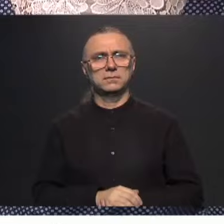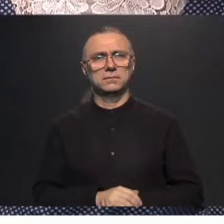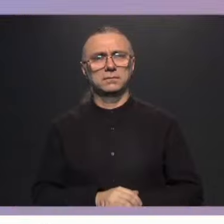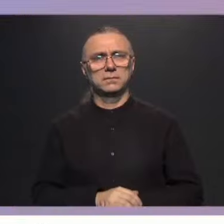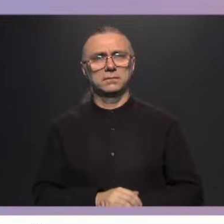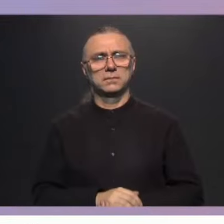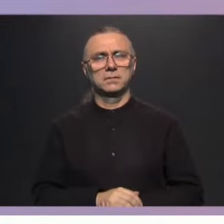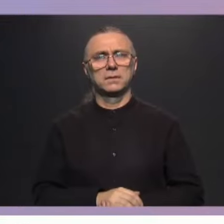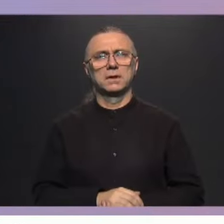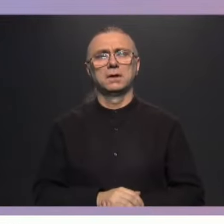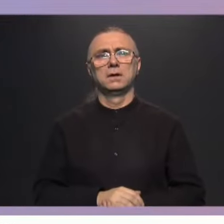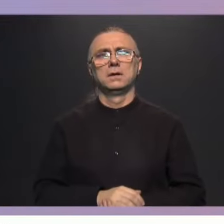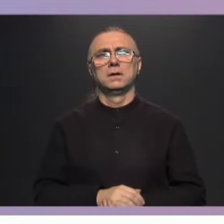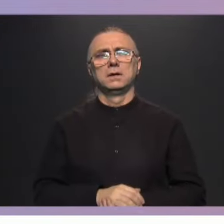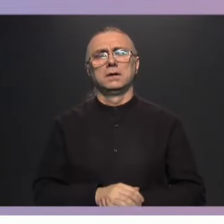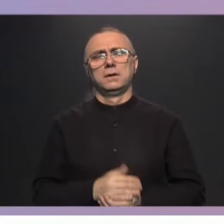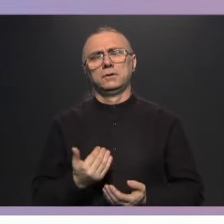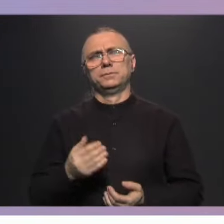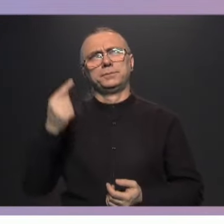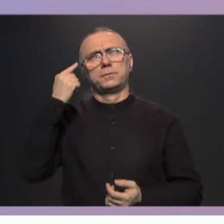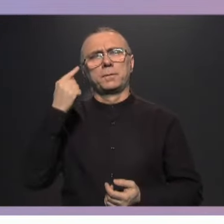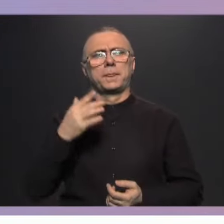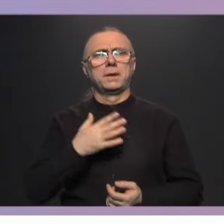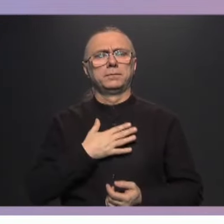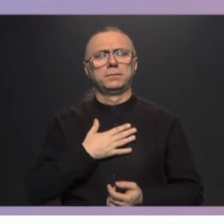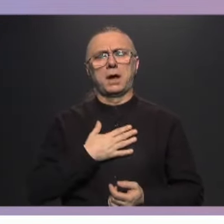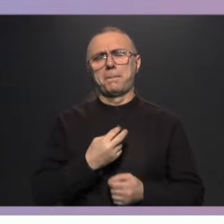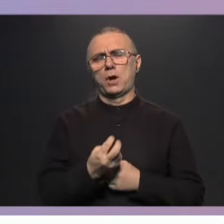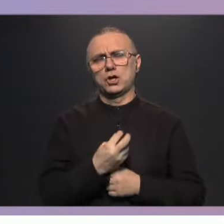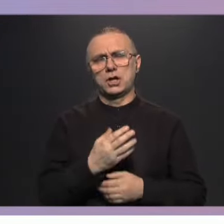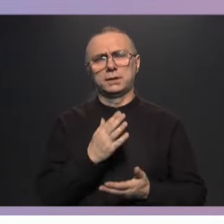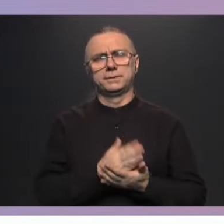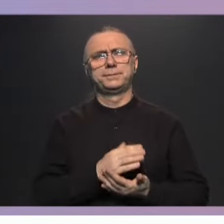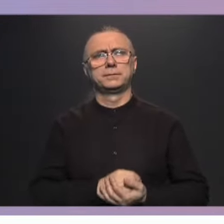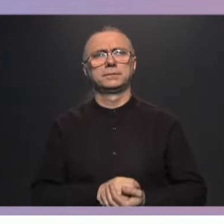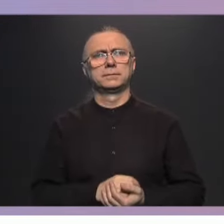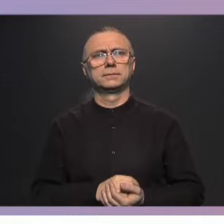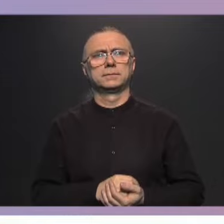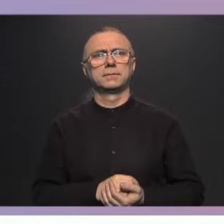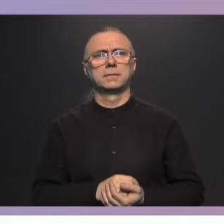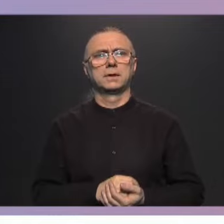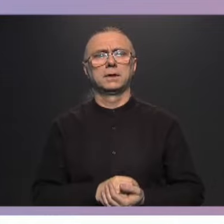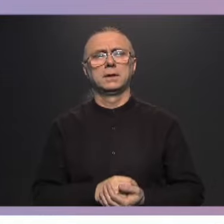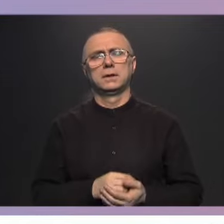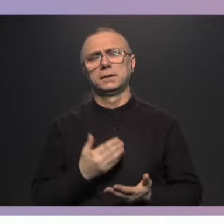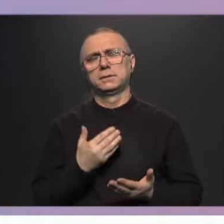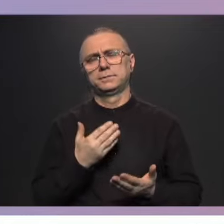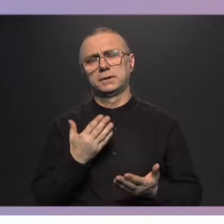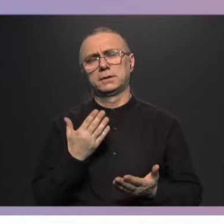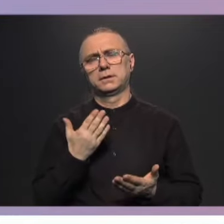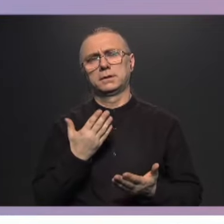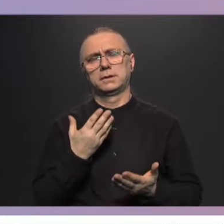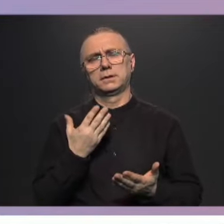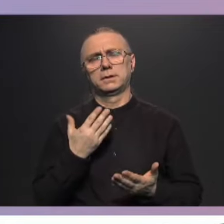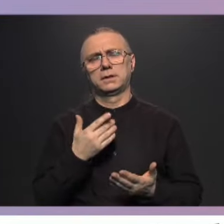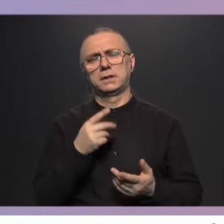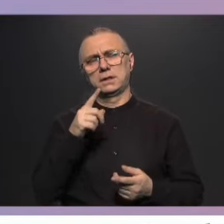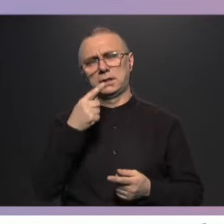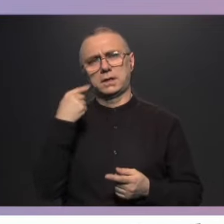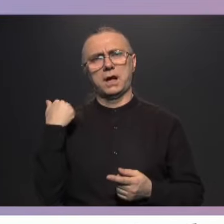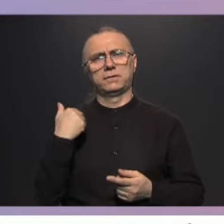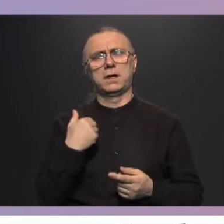думаю, моя прихожанка. Назовем ее там сестра Т, например, она недавно жаловалась на то,